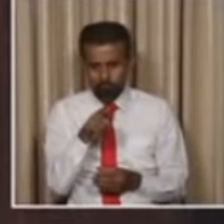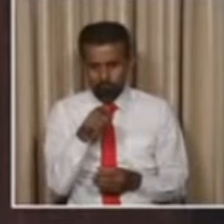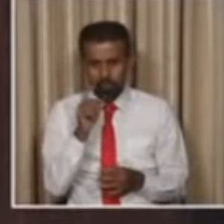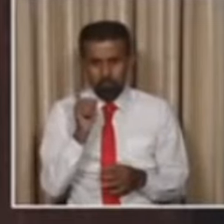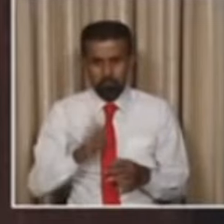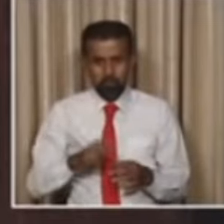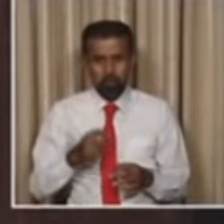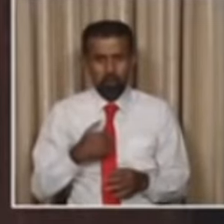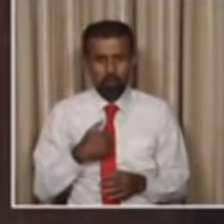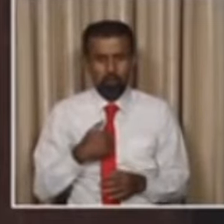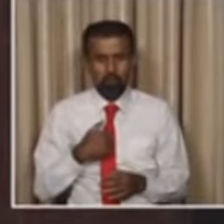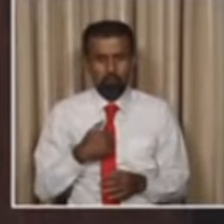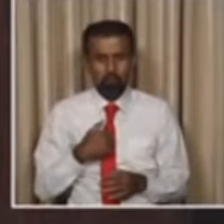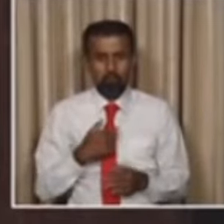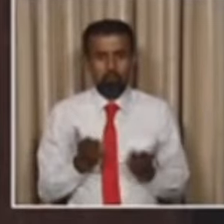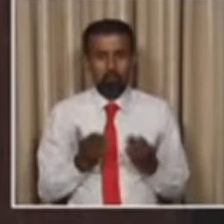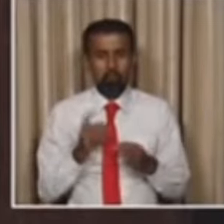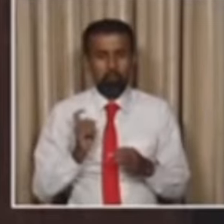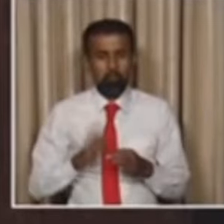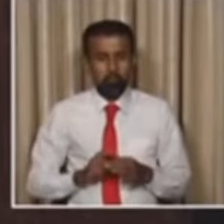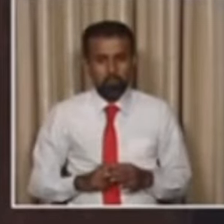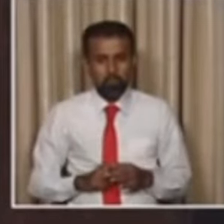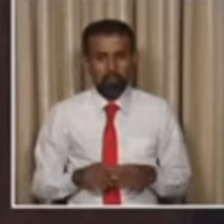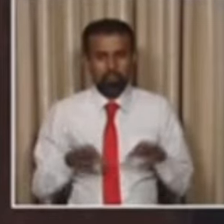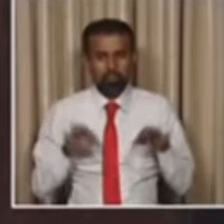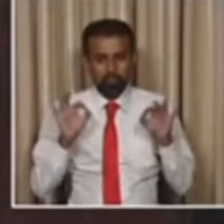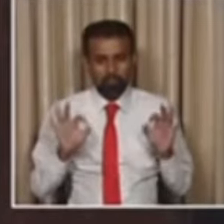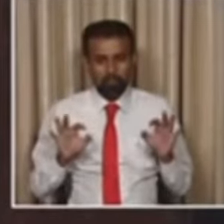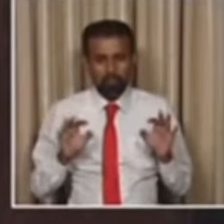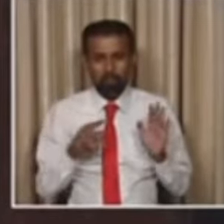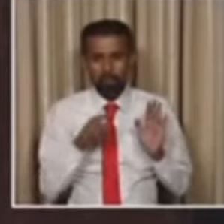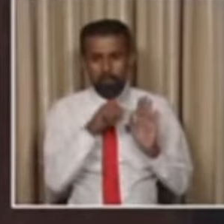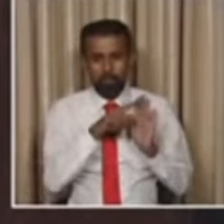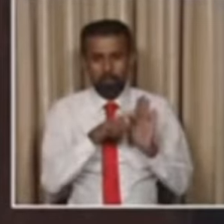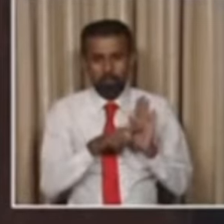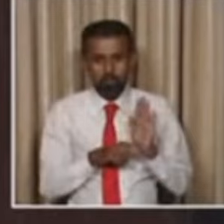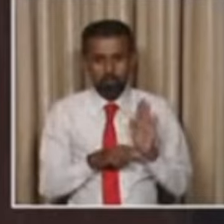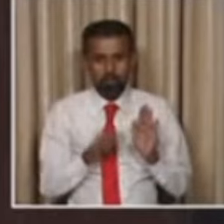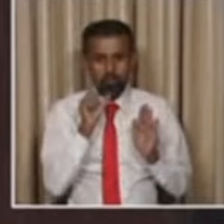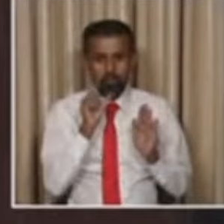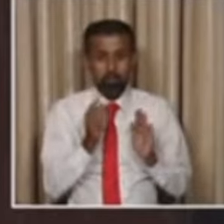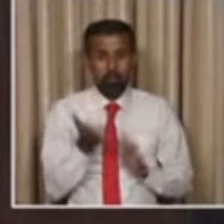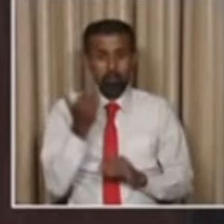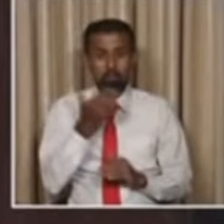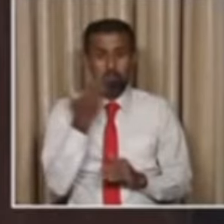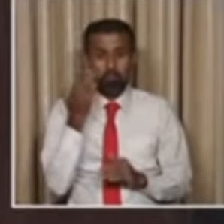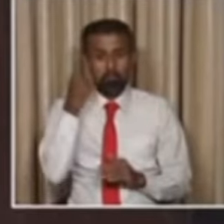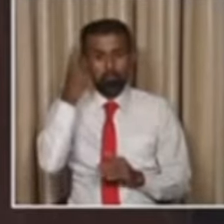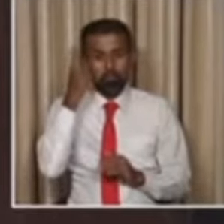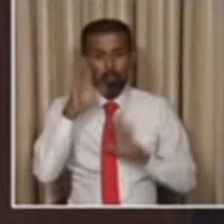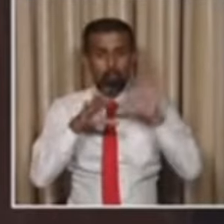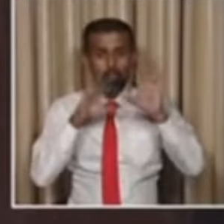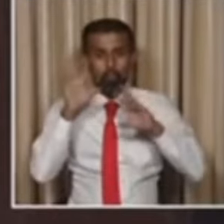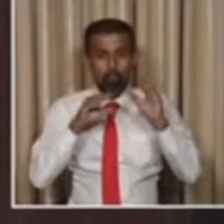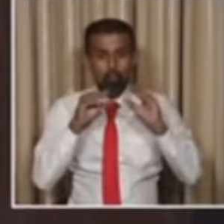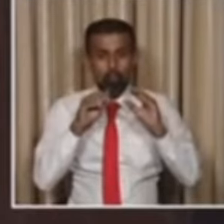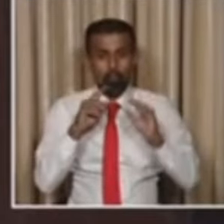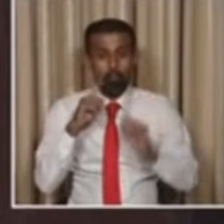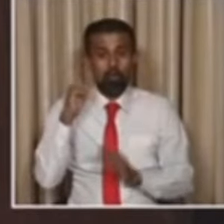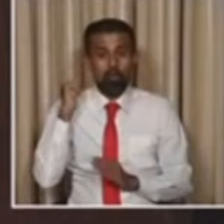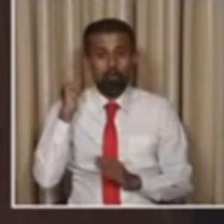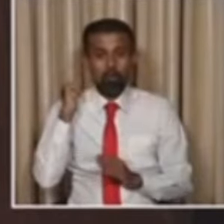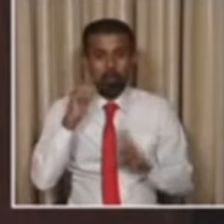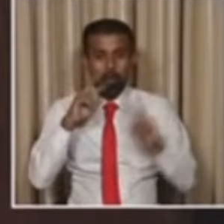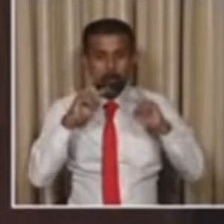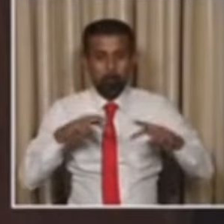අපිට මේ මතුවෙලා තියෙන ප්‍රශ්න හරියාකාරව ගලපගෙන අපිට වැඩිය හැකියාව තියෙන මෙරටේ බුද්ධි තොරතුරු නැත්නම් මෙරටේ ආරක්ෂකංශ විශ්ලේෂණය